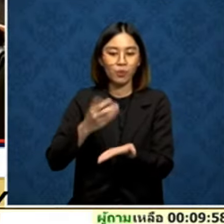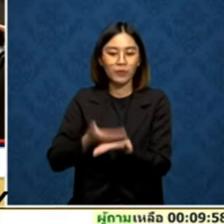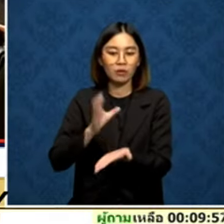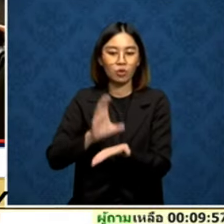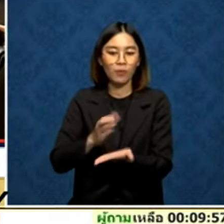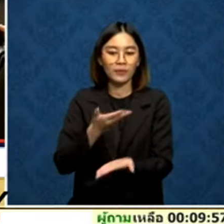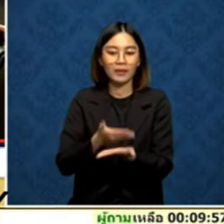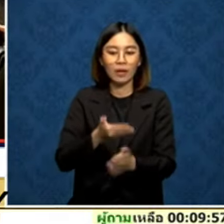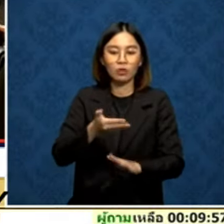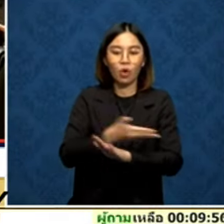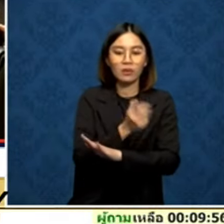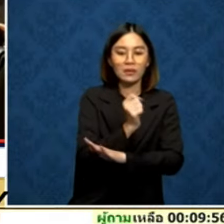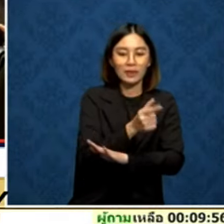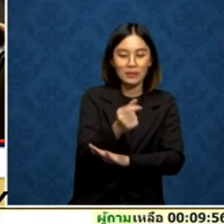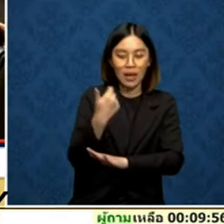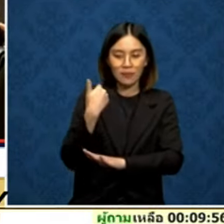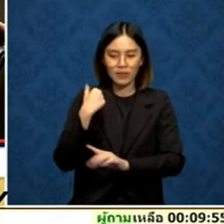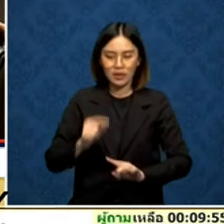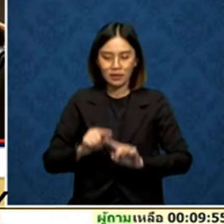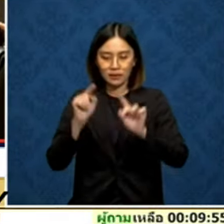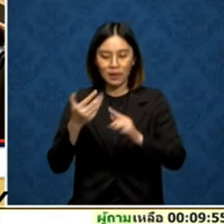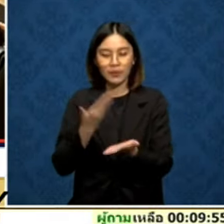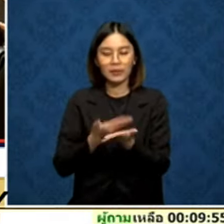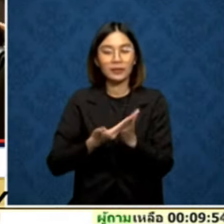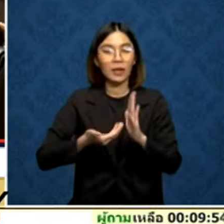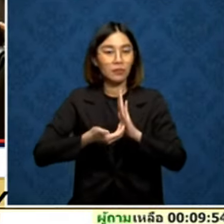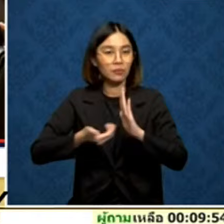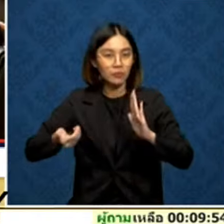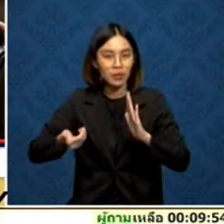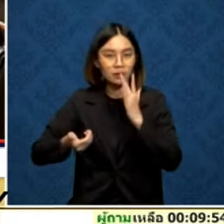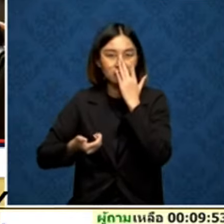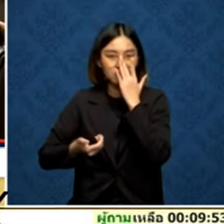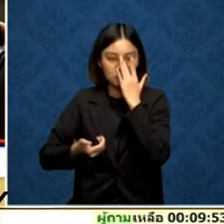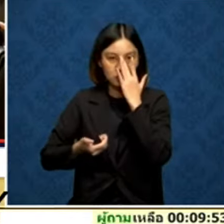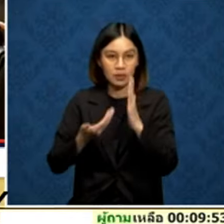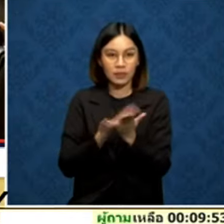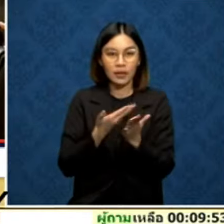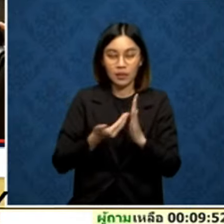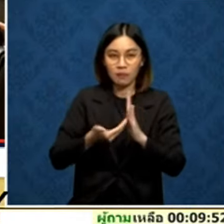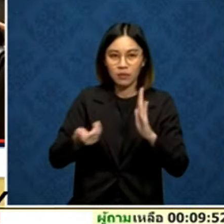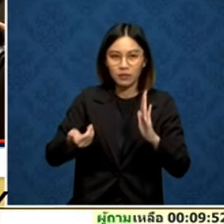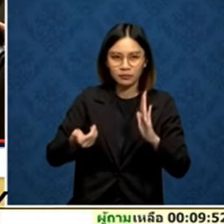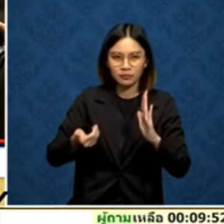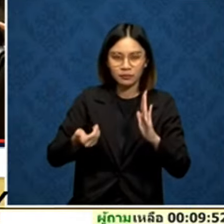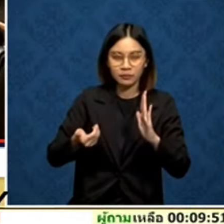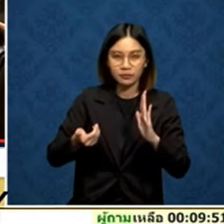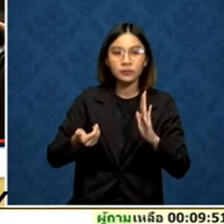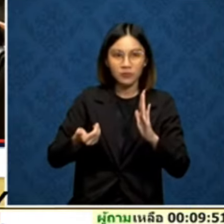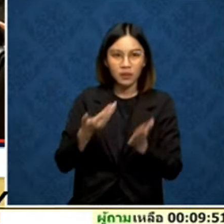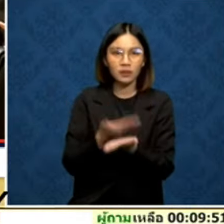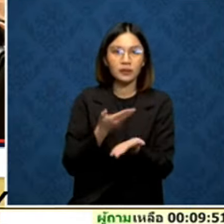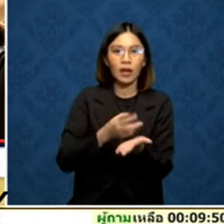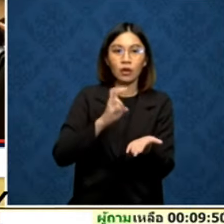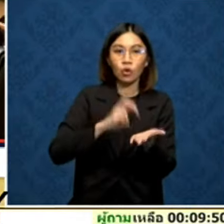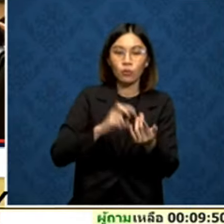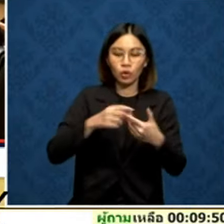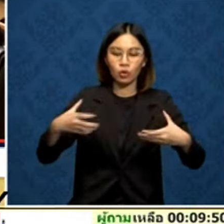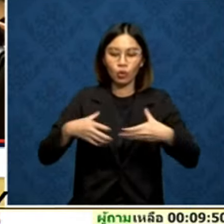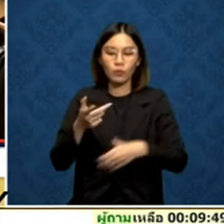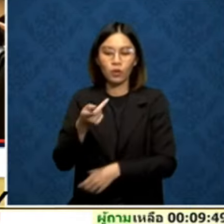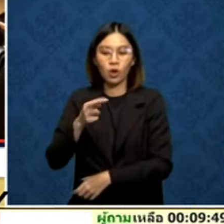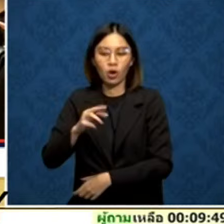บไปพลางก่อนนะคะแต่ว่ากลับมีการเบิกจ่ายเรียกว่าเบิกจ่ายไม่ได้นะคะต้องมีการอนุมัติจากคณะรัฐม